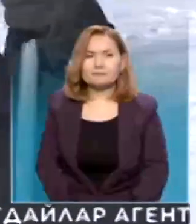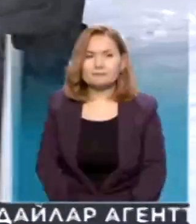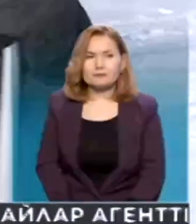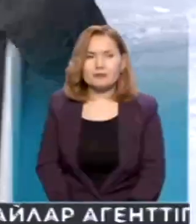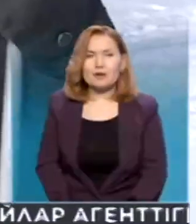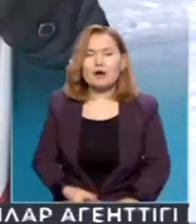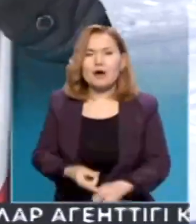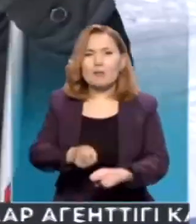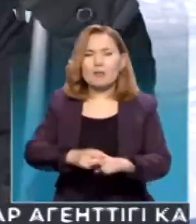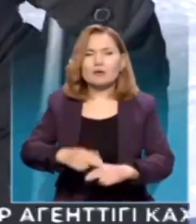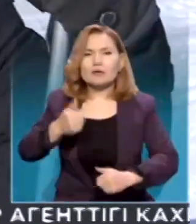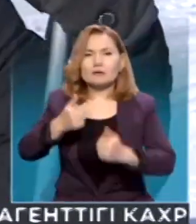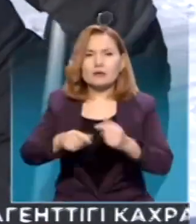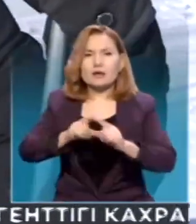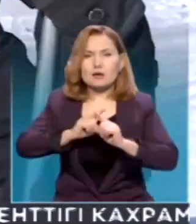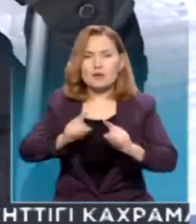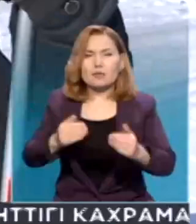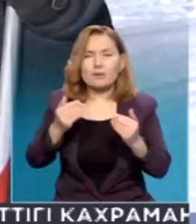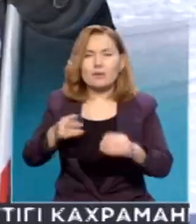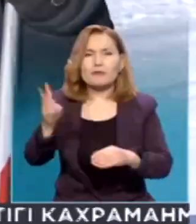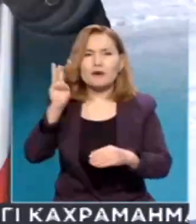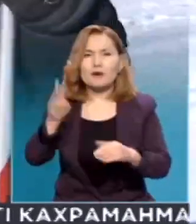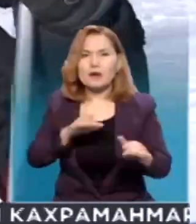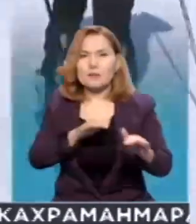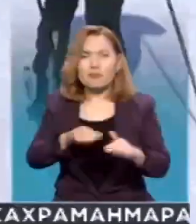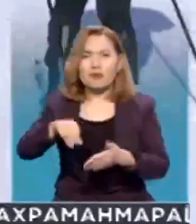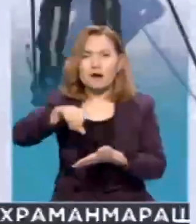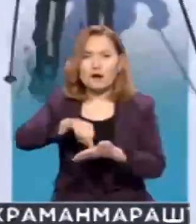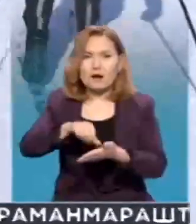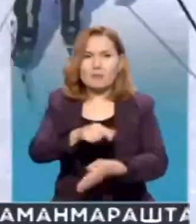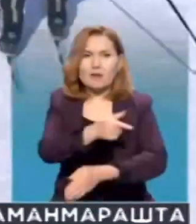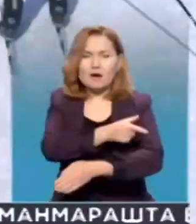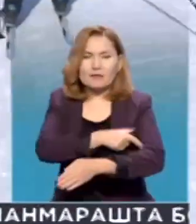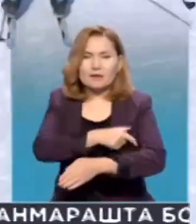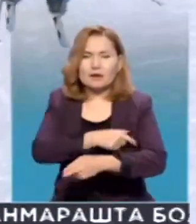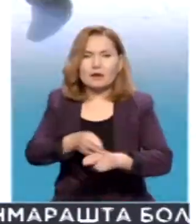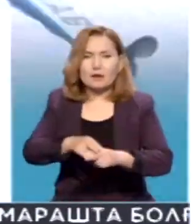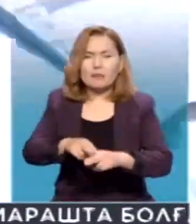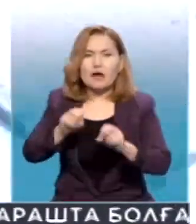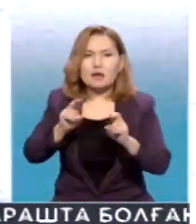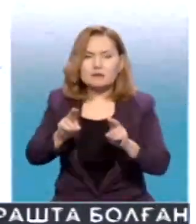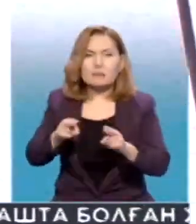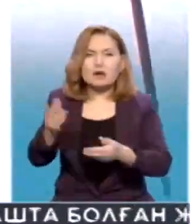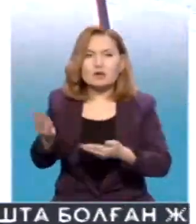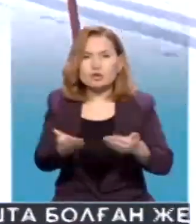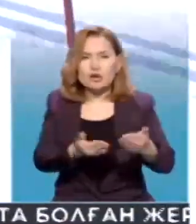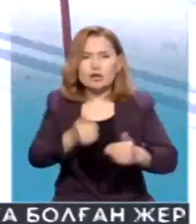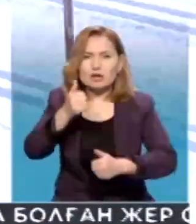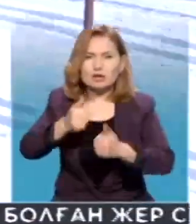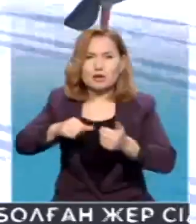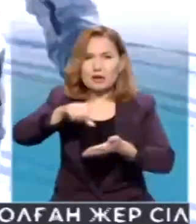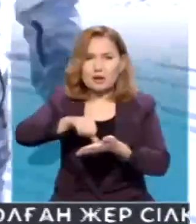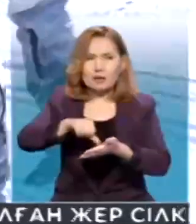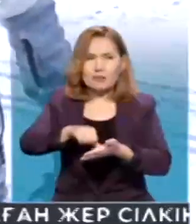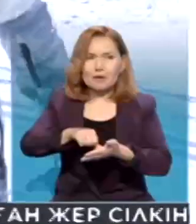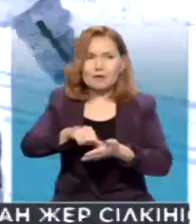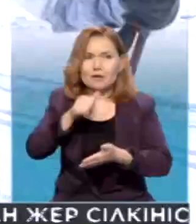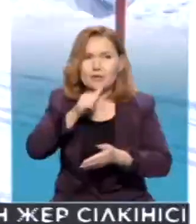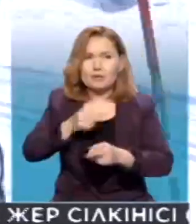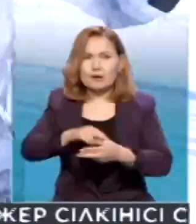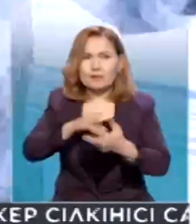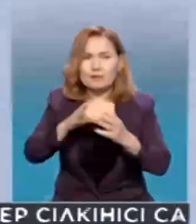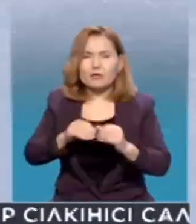Бұл сайыс бұрынғыдан өзгерек, себебі бүгін дипломатиялық миссия өкілдері елшілер аяқтарына шаңғы байлап жарыс жолына шығып тұр.